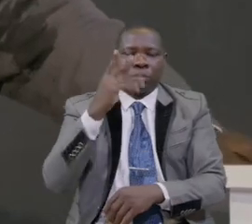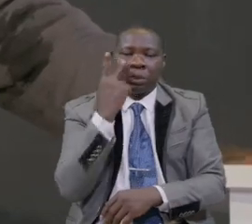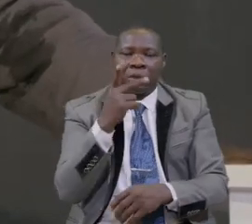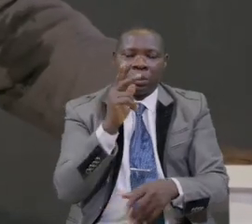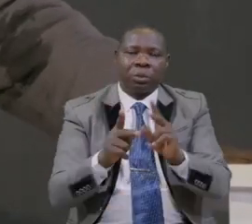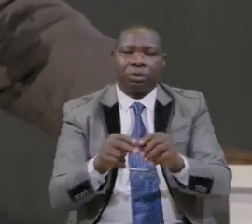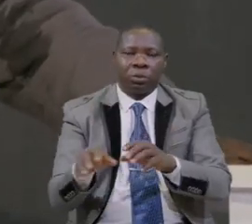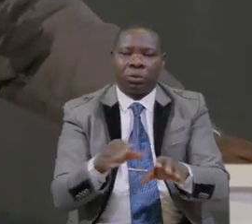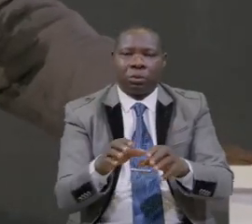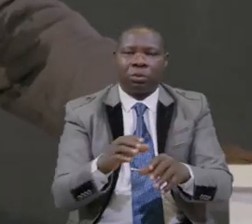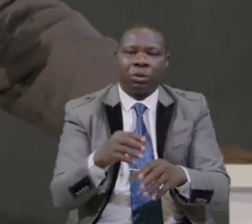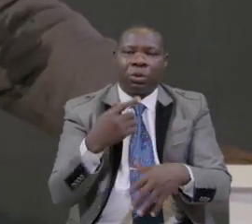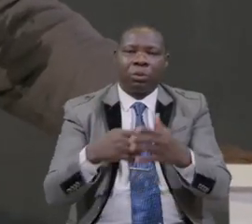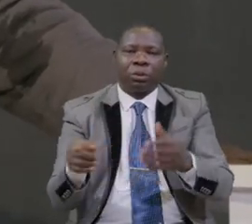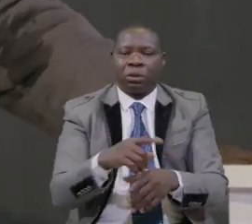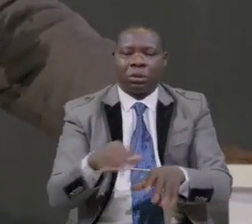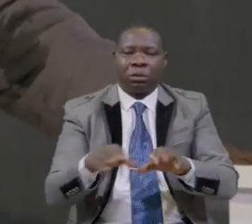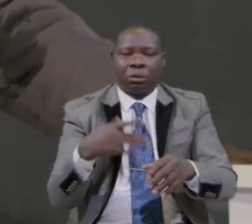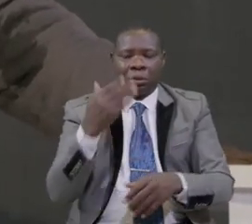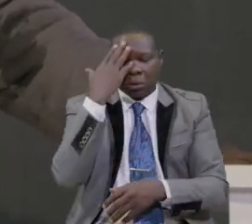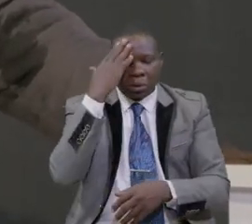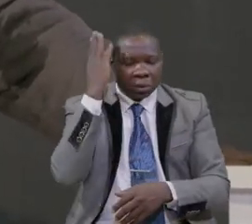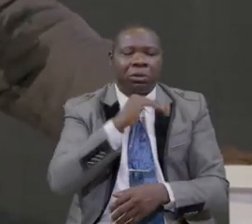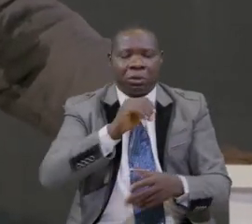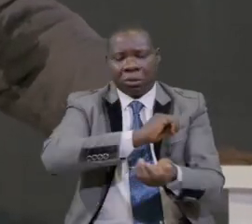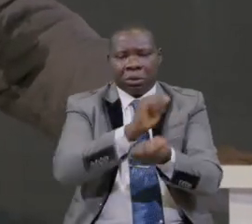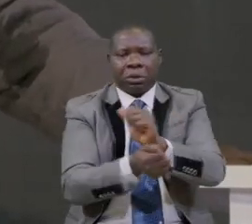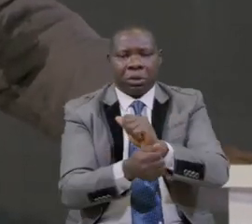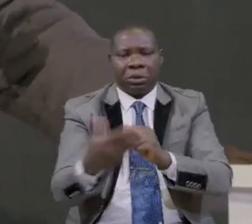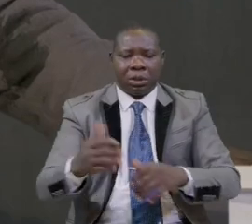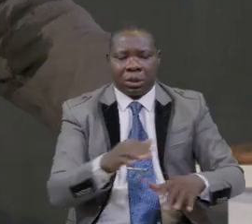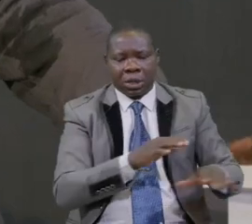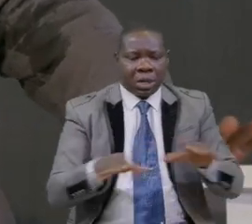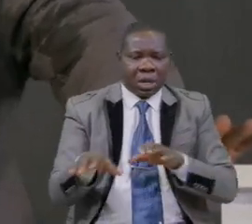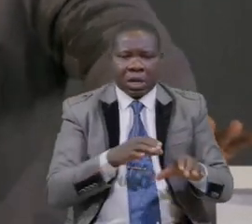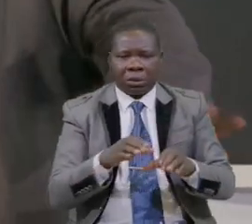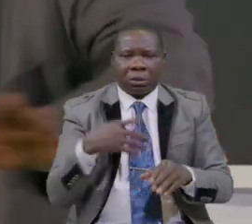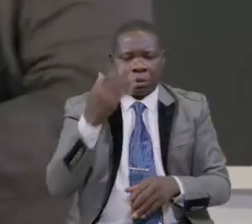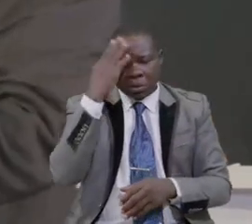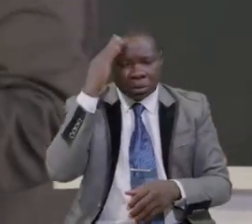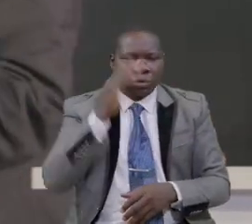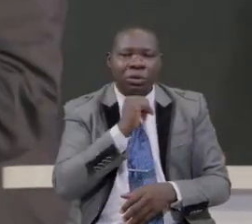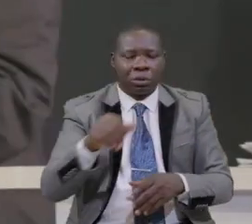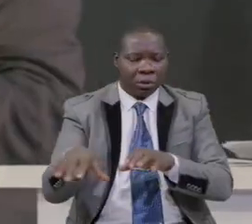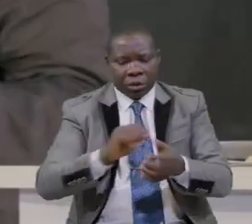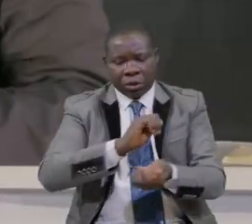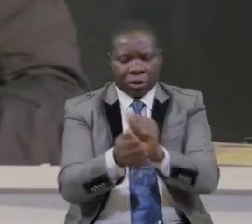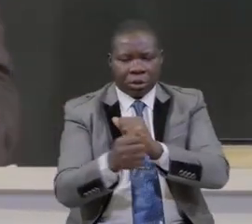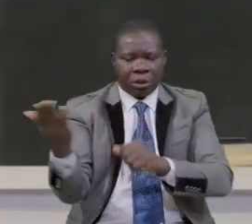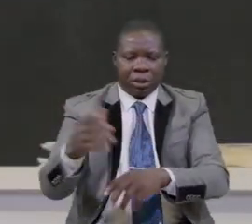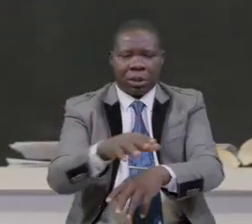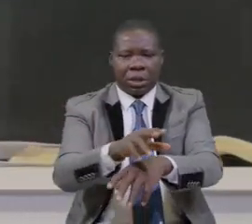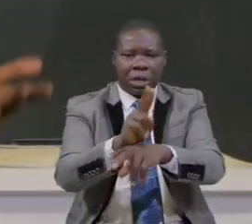La connaissance ne va pas changer leur action. La connaissance ne va pas changer leur habitude. La connaissance ne va